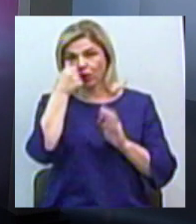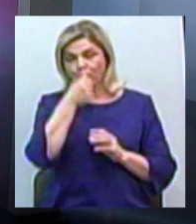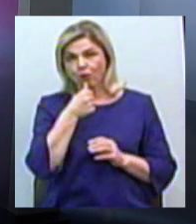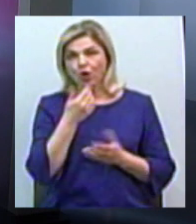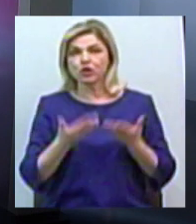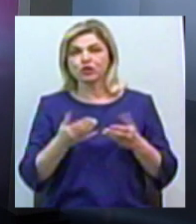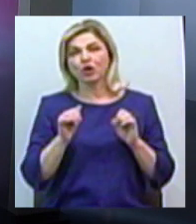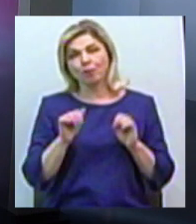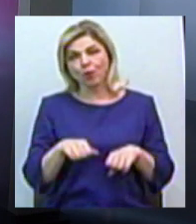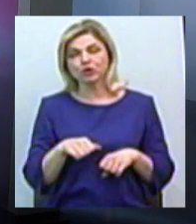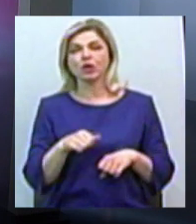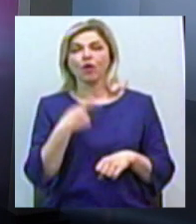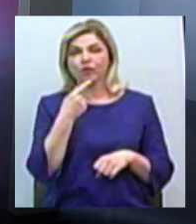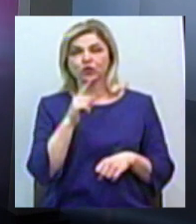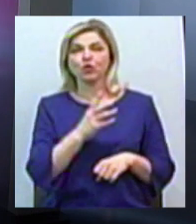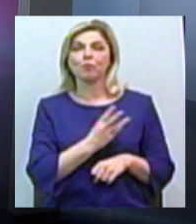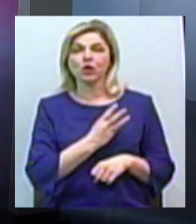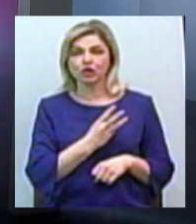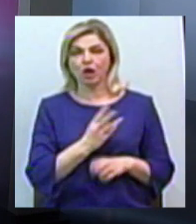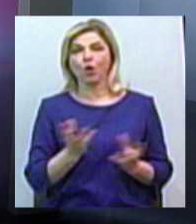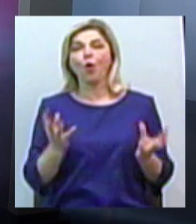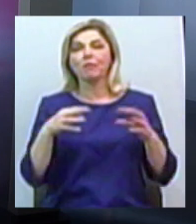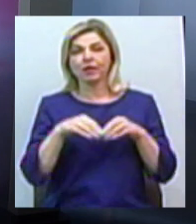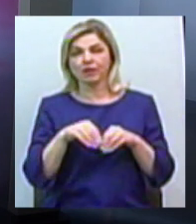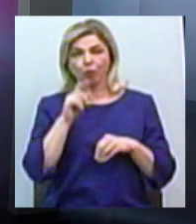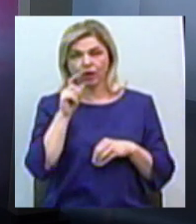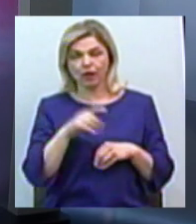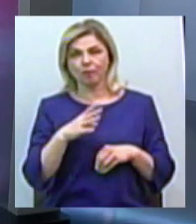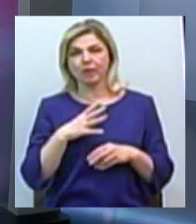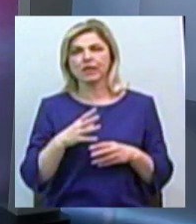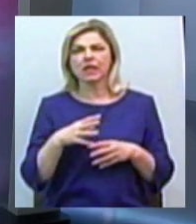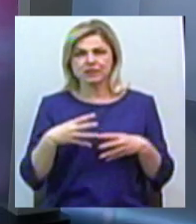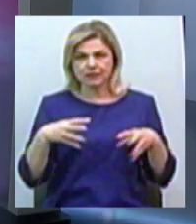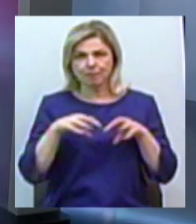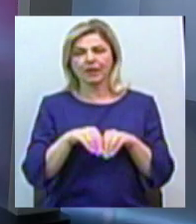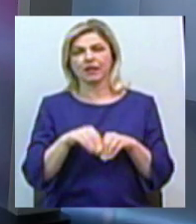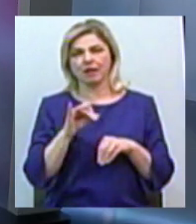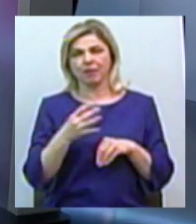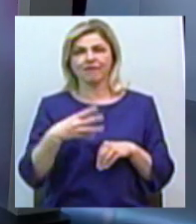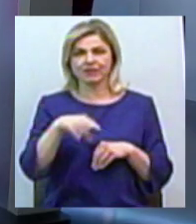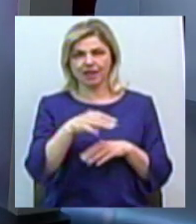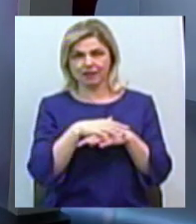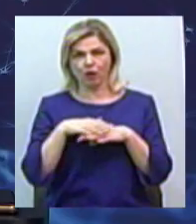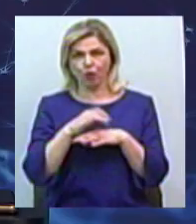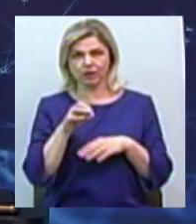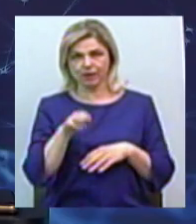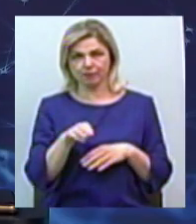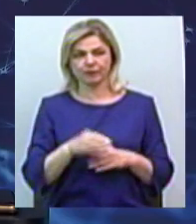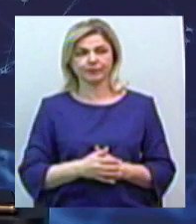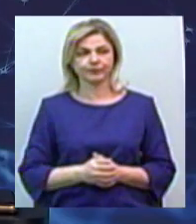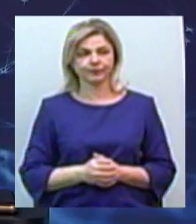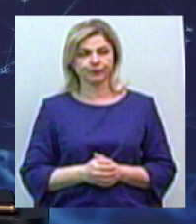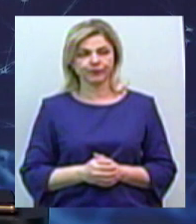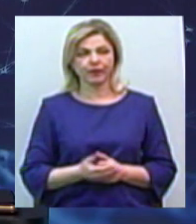що бажання об'єднати Україну тоді було спільним, всенародним? Ну, давайте трошечки пригадаємо